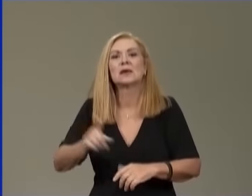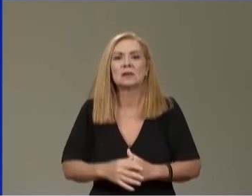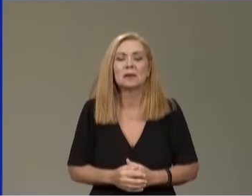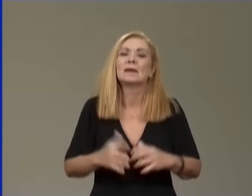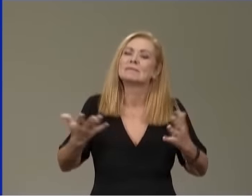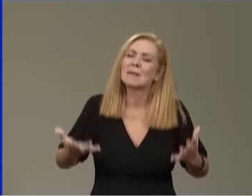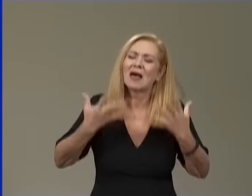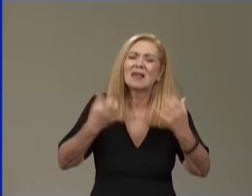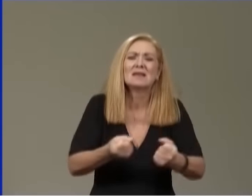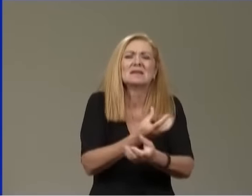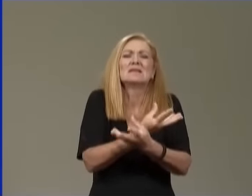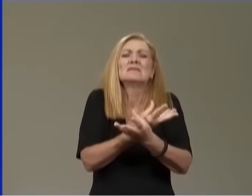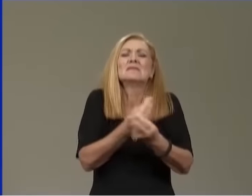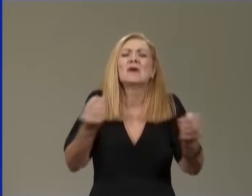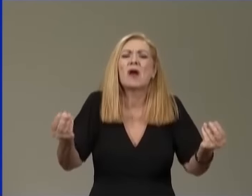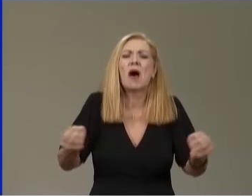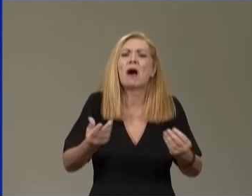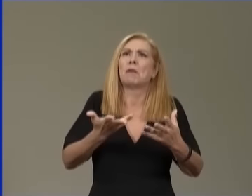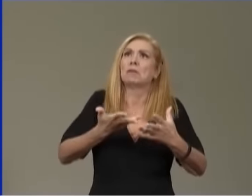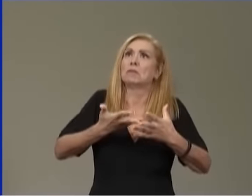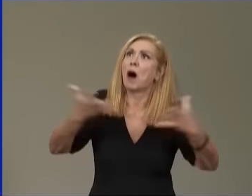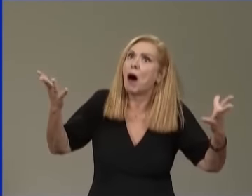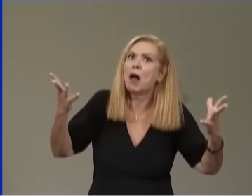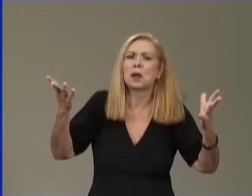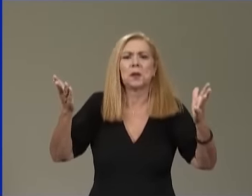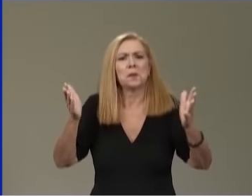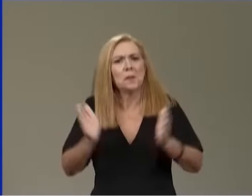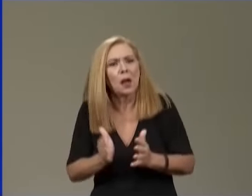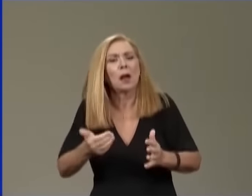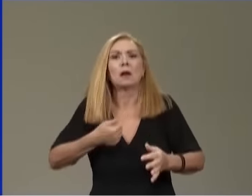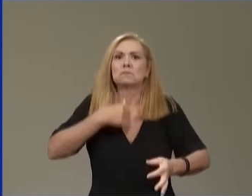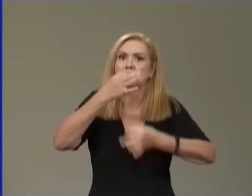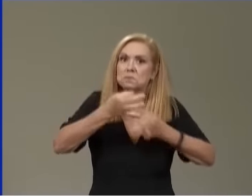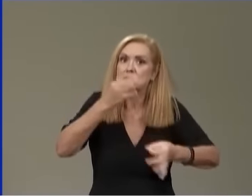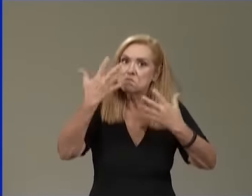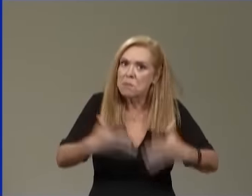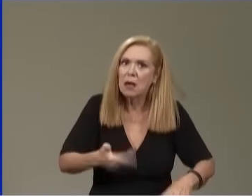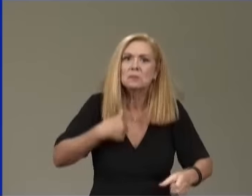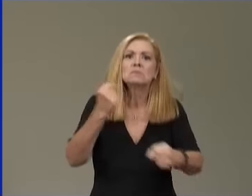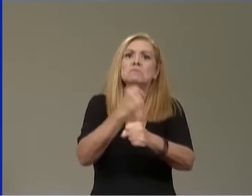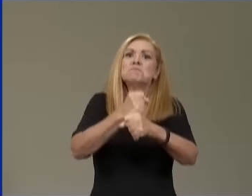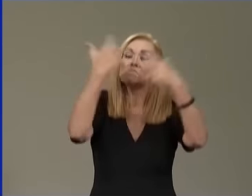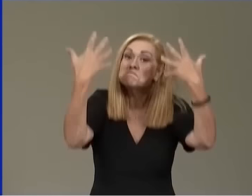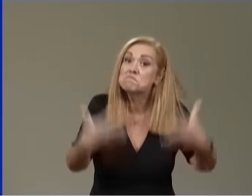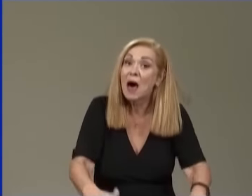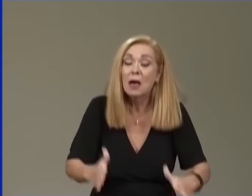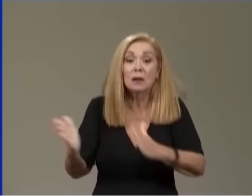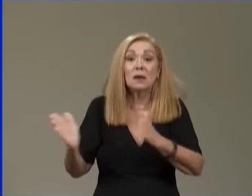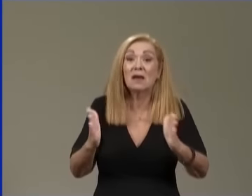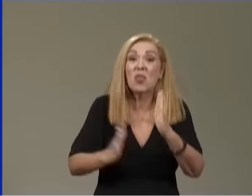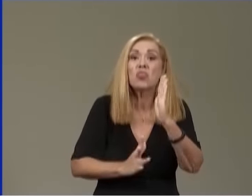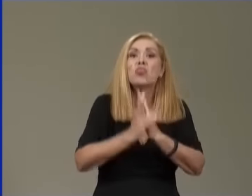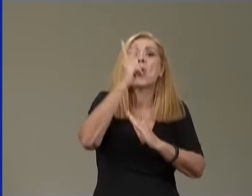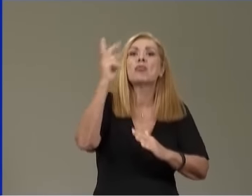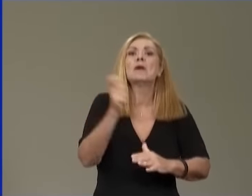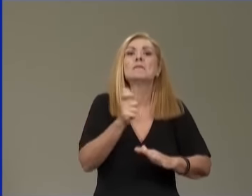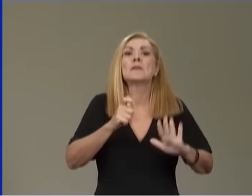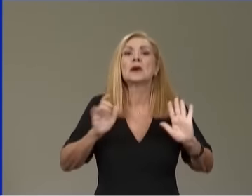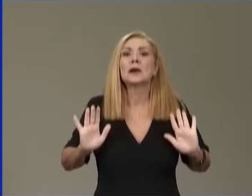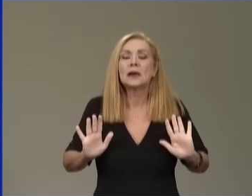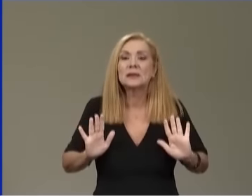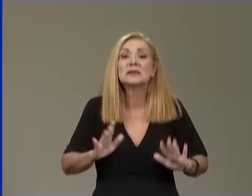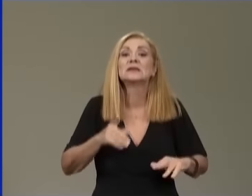πολλά, μεγάλα και μικρά, που τα είπαμε και τα κάναμε μέσα σε 12 μήνες. Από το panic